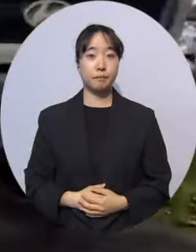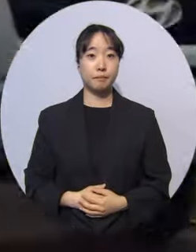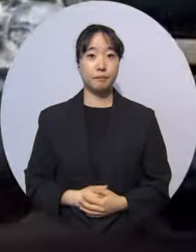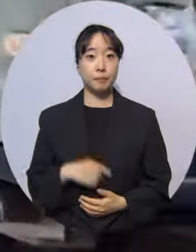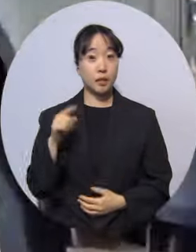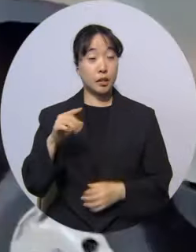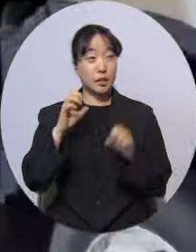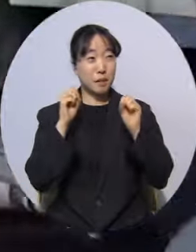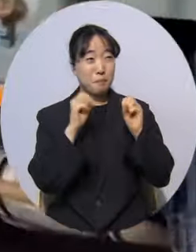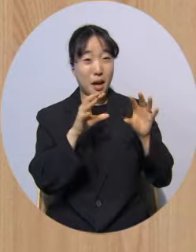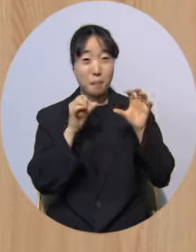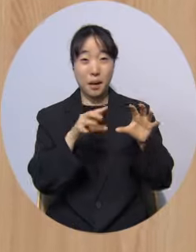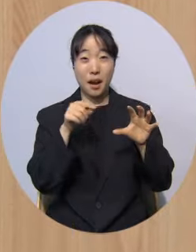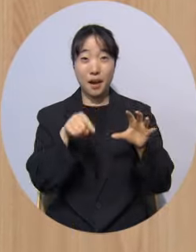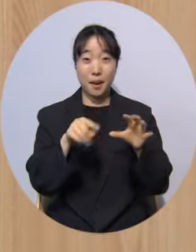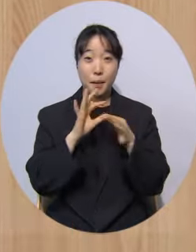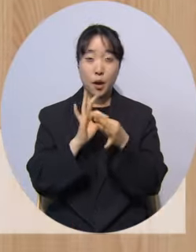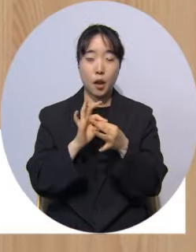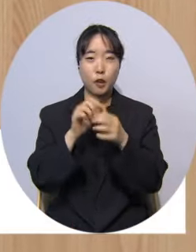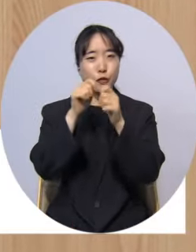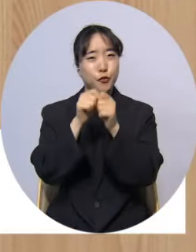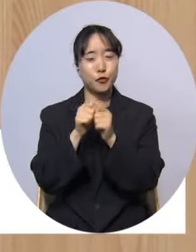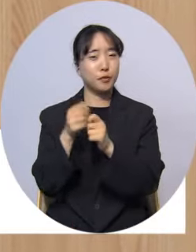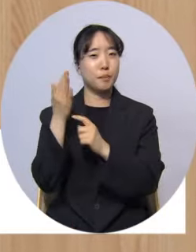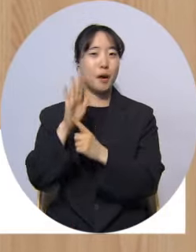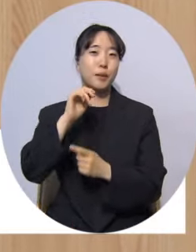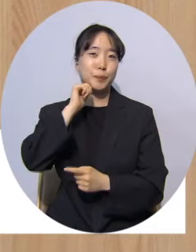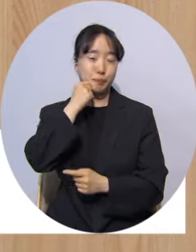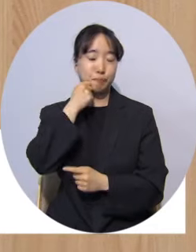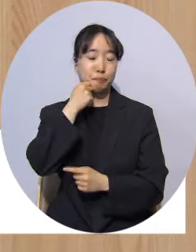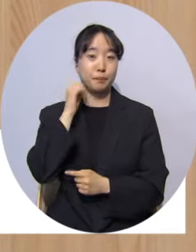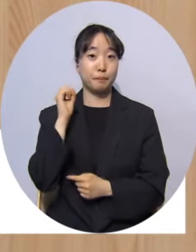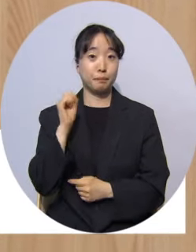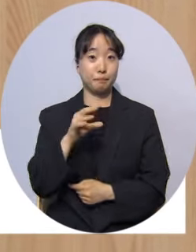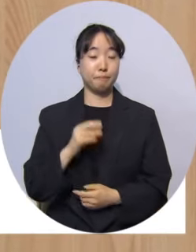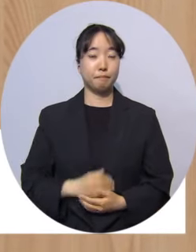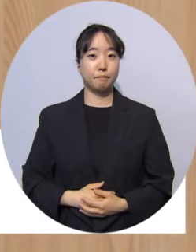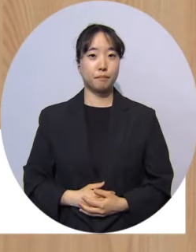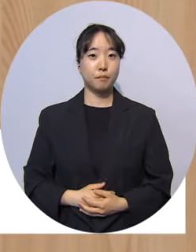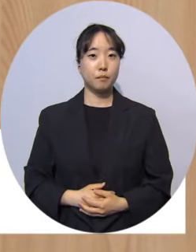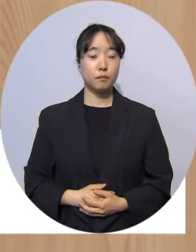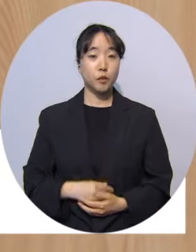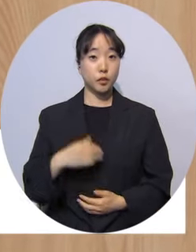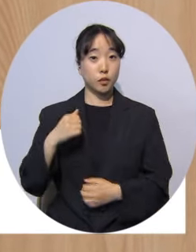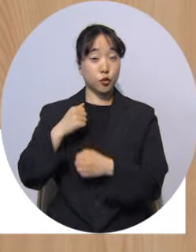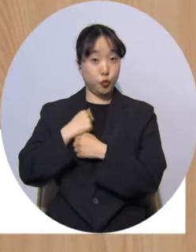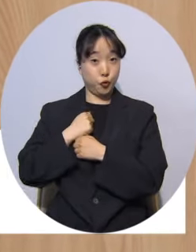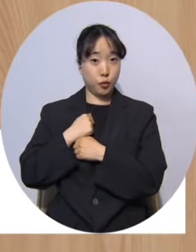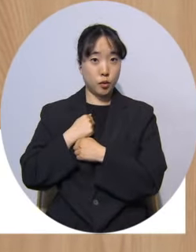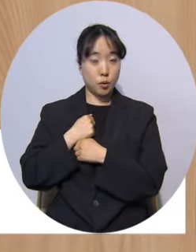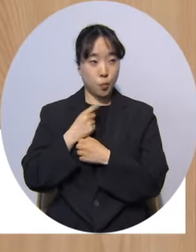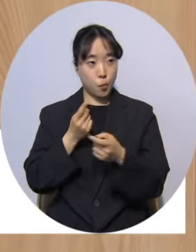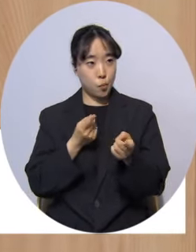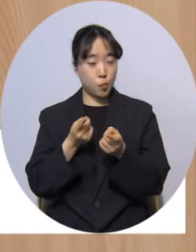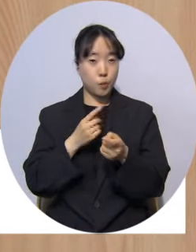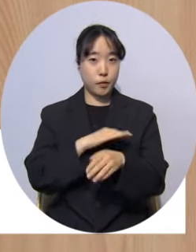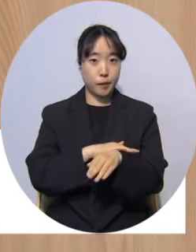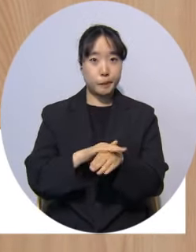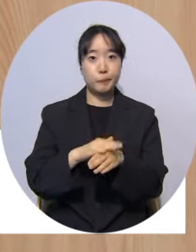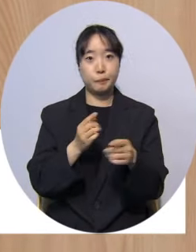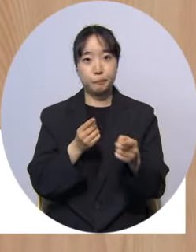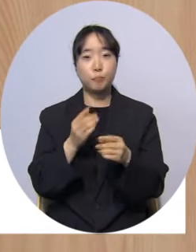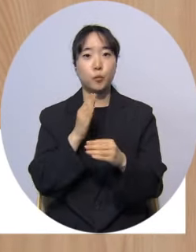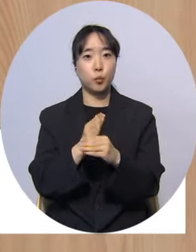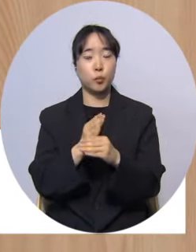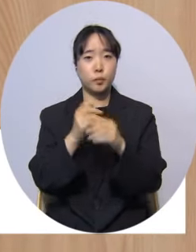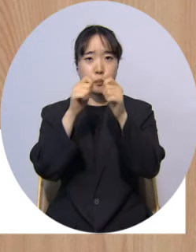수 없다고 말했습니다. 우리 군은 전략적, 작전적 상황에 따라서 융통성 있게 작전을 시행하고 있습니다.